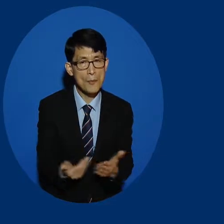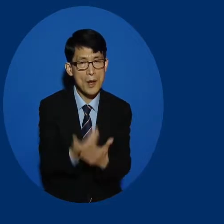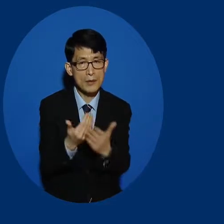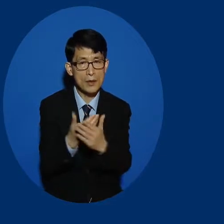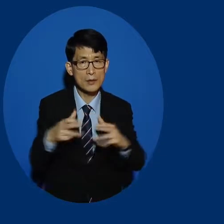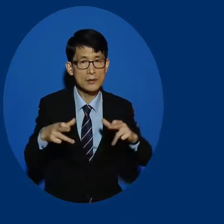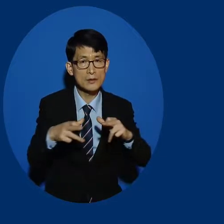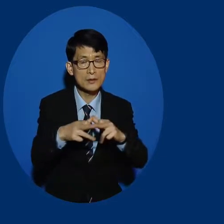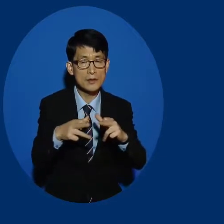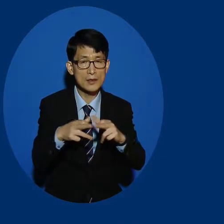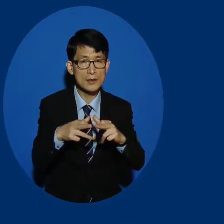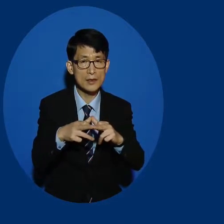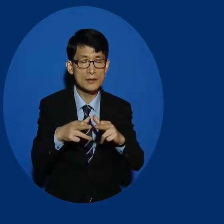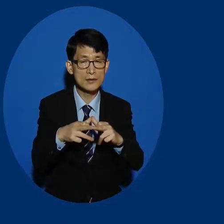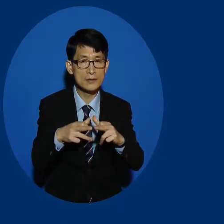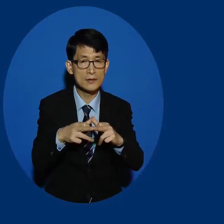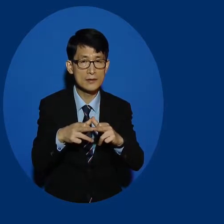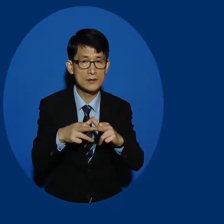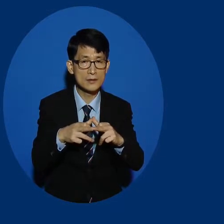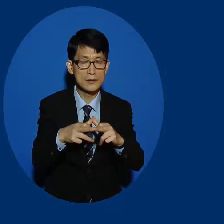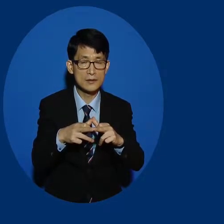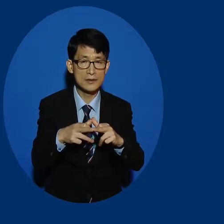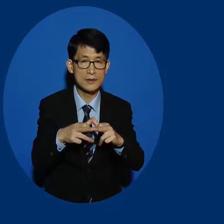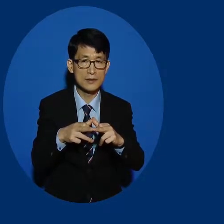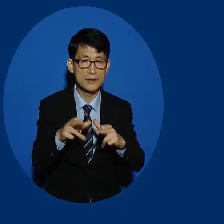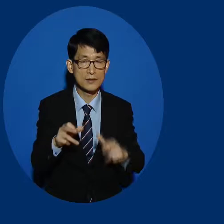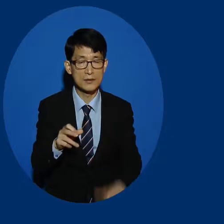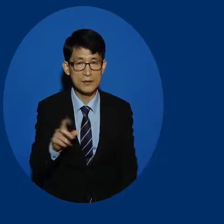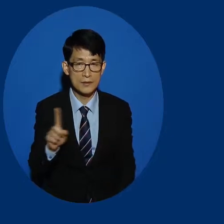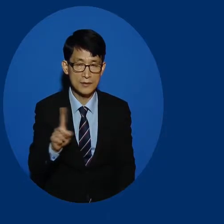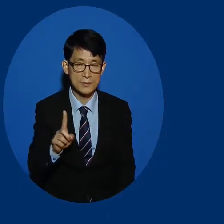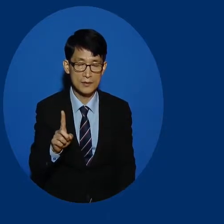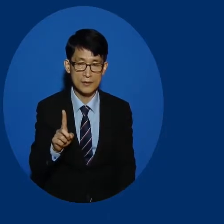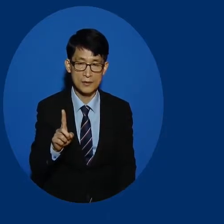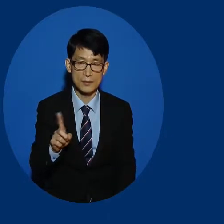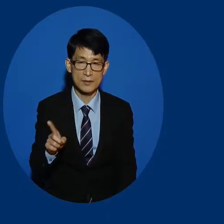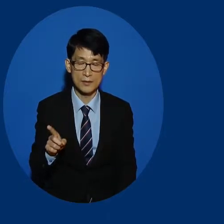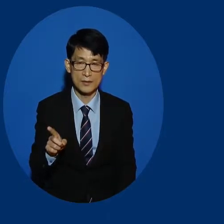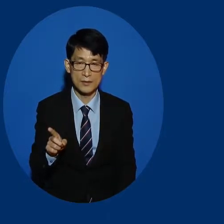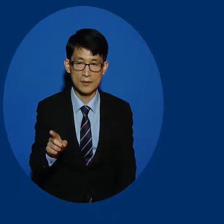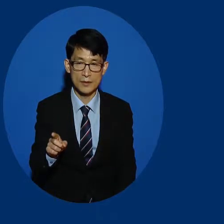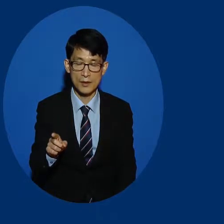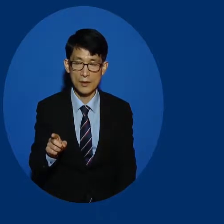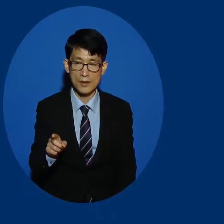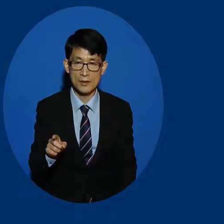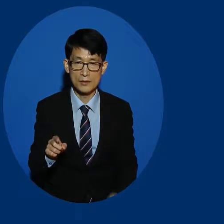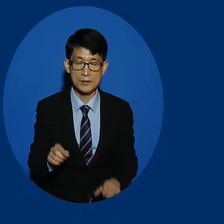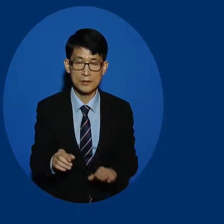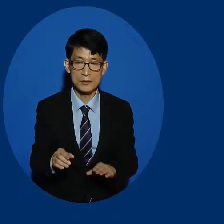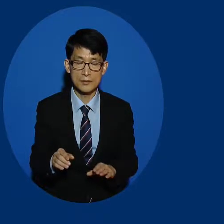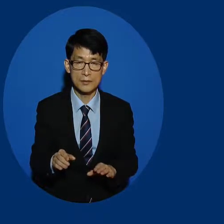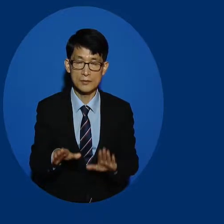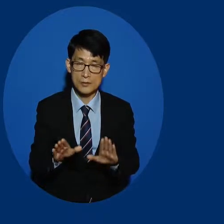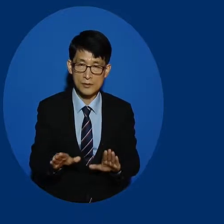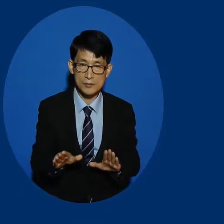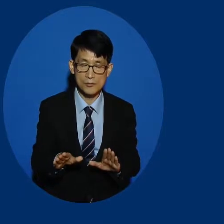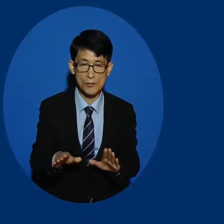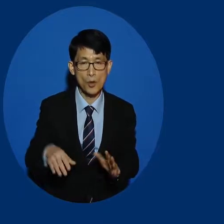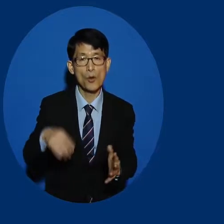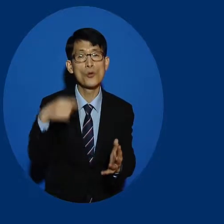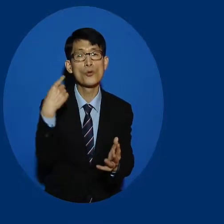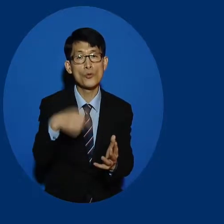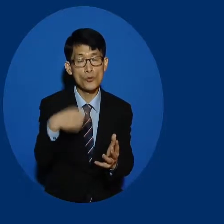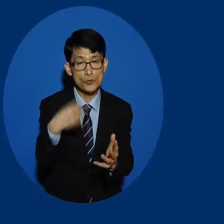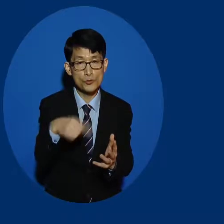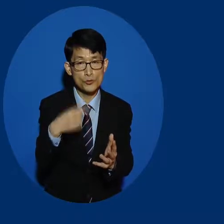발달장애인들은 아까도 설명드렸습니다만 공교육의 12년 이후에 계속적인 교육이